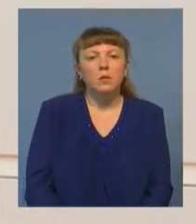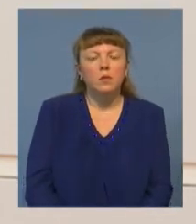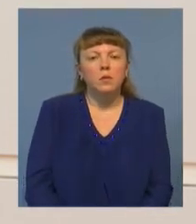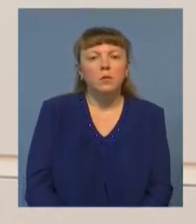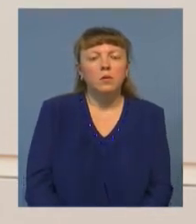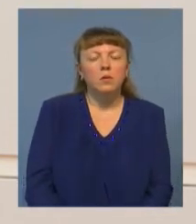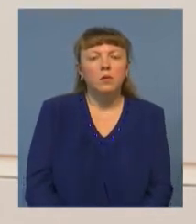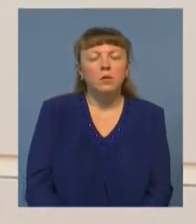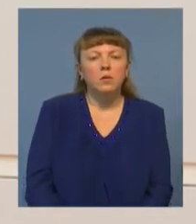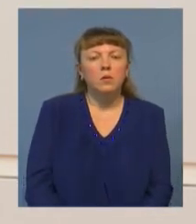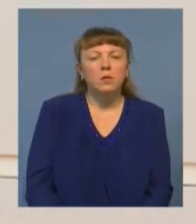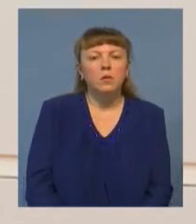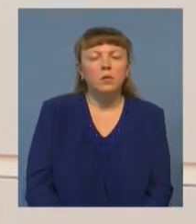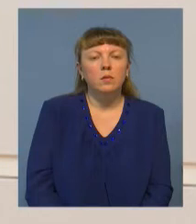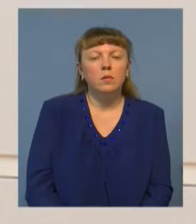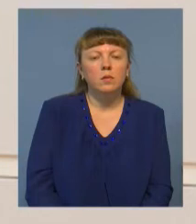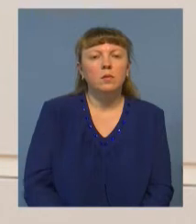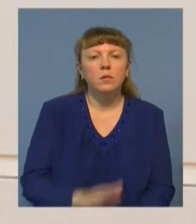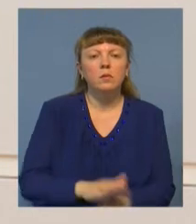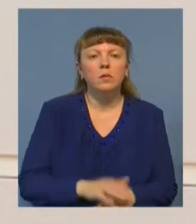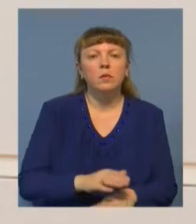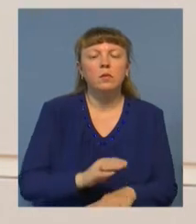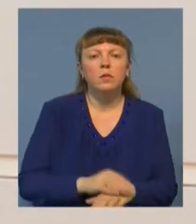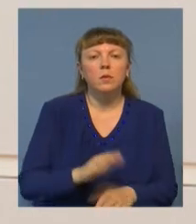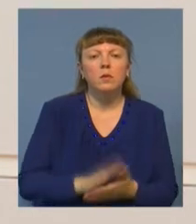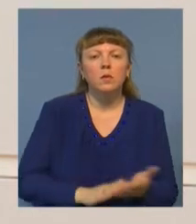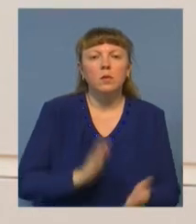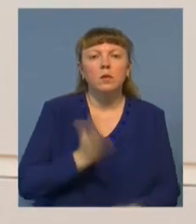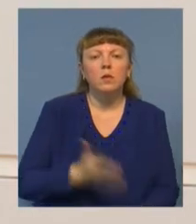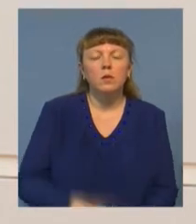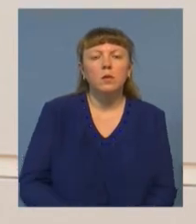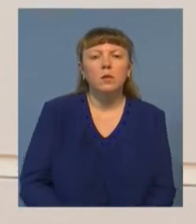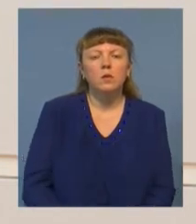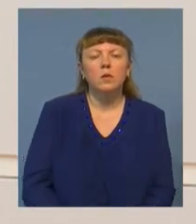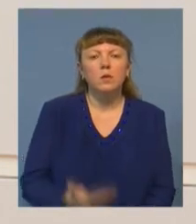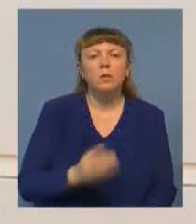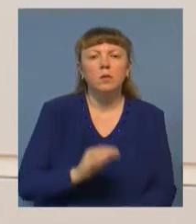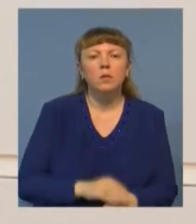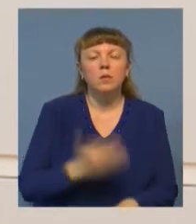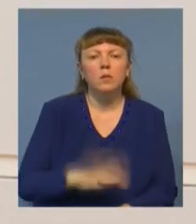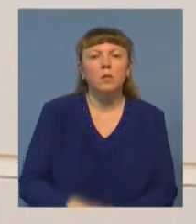вот, установление фактов в дальнейшем, если нет этого документа? То есть данный факт